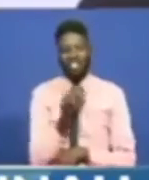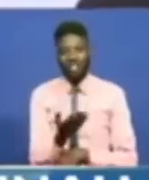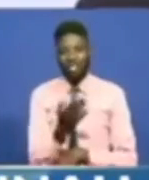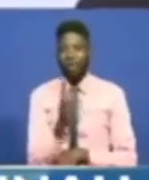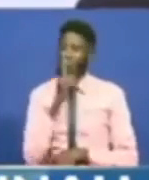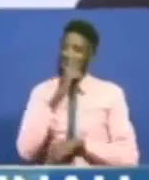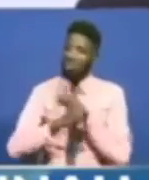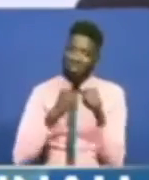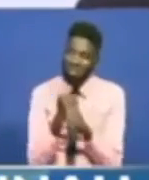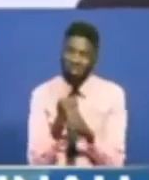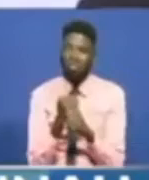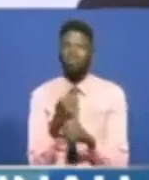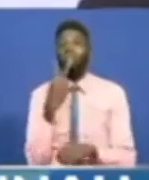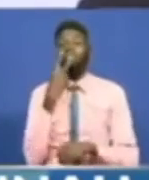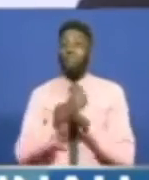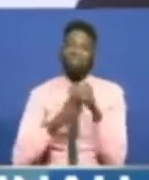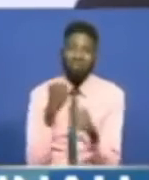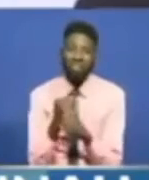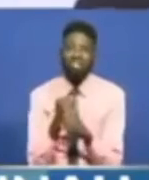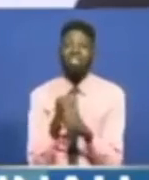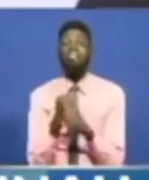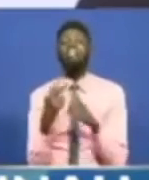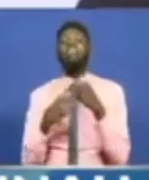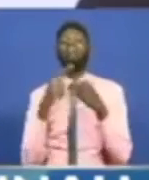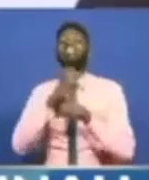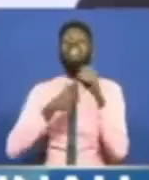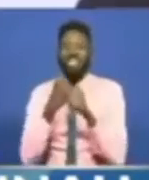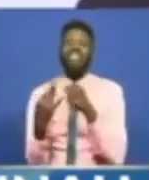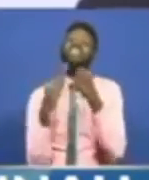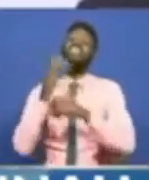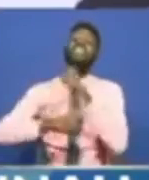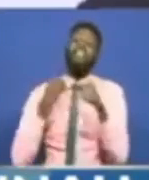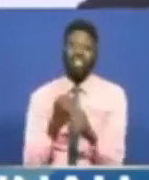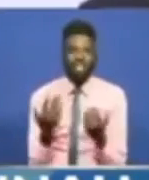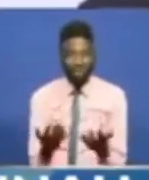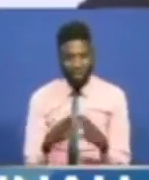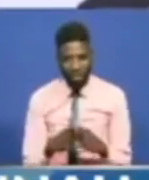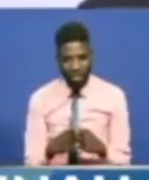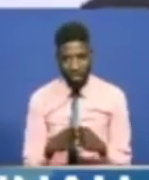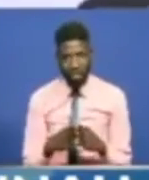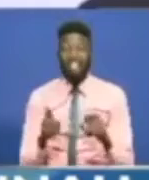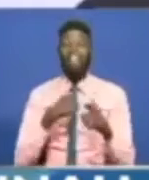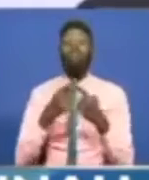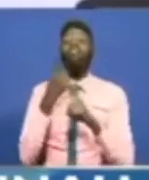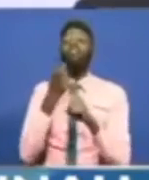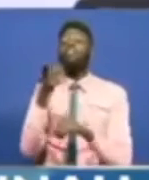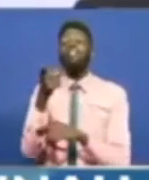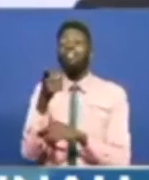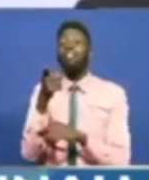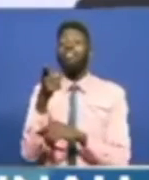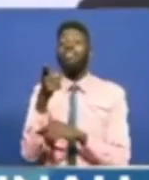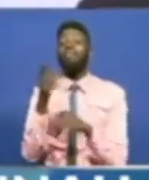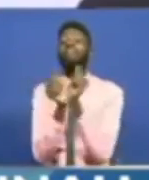Mwaka moja, miaka mbili, miaka saba, miaka nane. Alafu nikatoka kule nikakawa waziri mkuu wa taifa